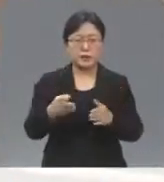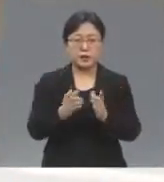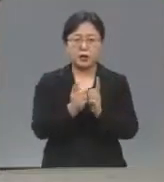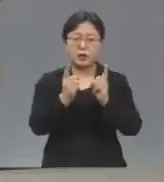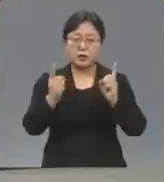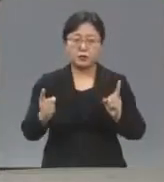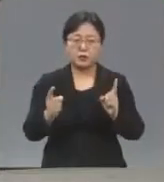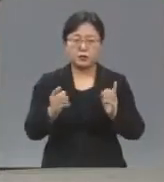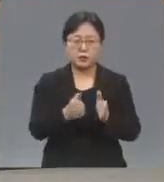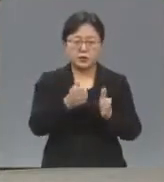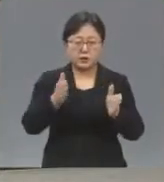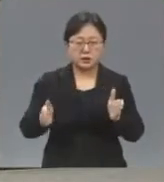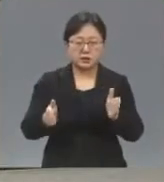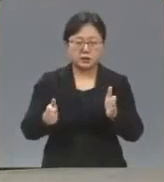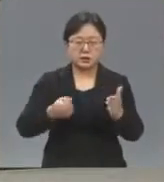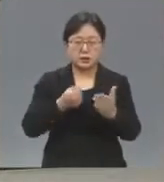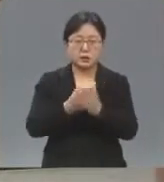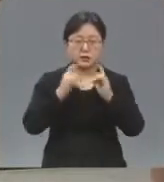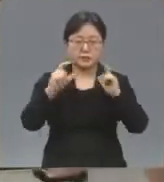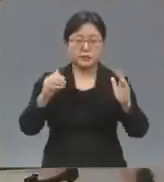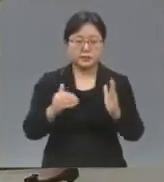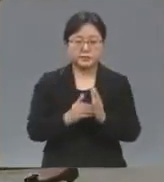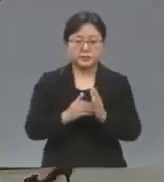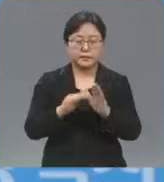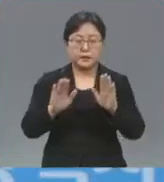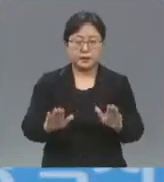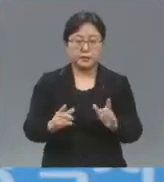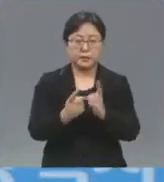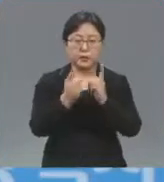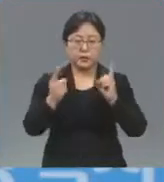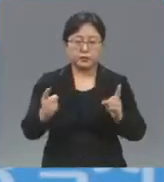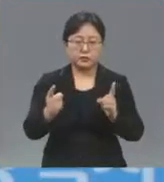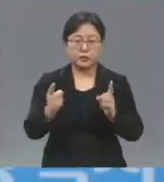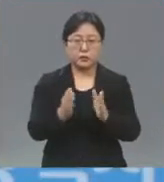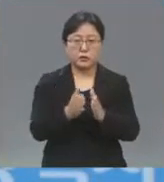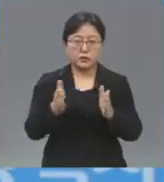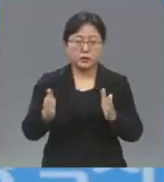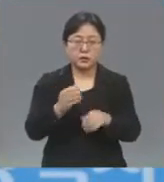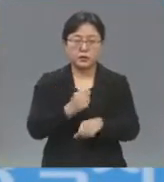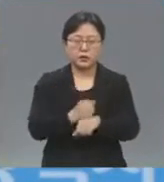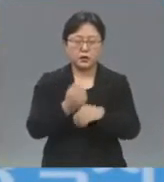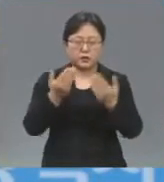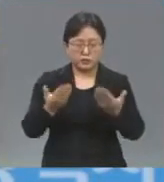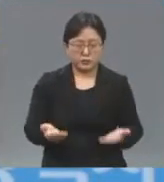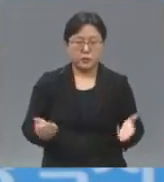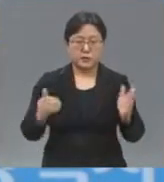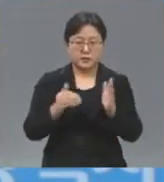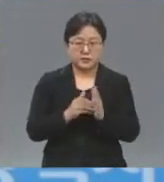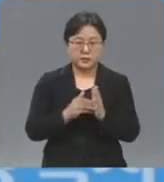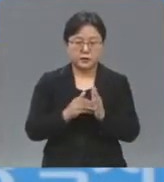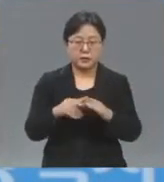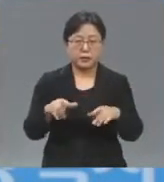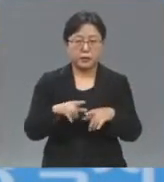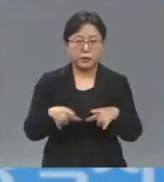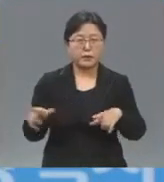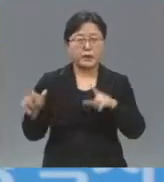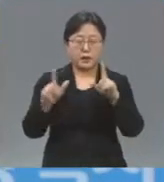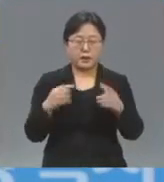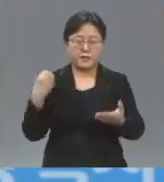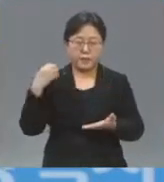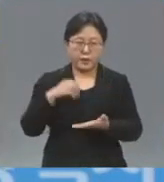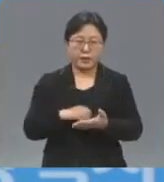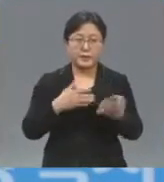거리두기 연장 방침을 발표했습니다 이번 거리두기 연장은 휴가를 마치고 일상으로 복귀하는